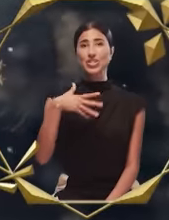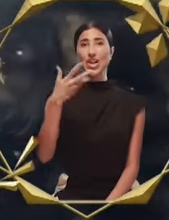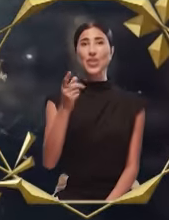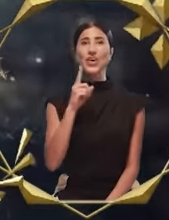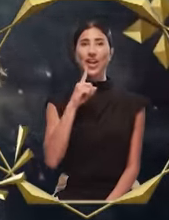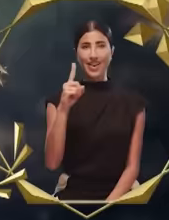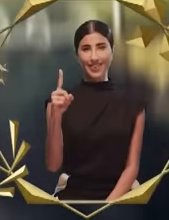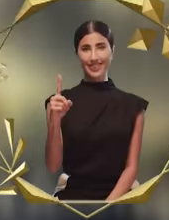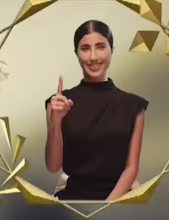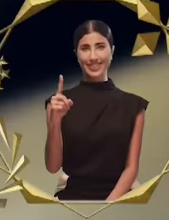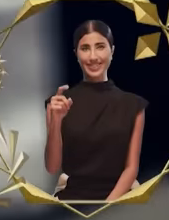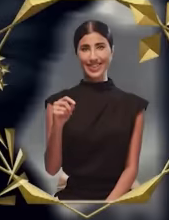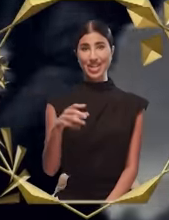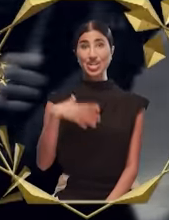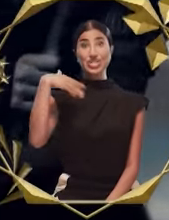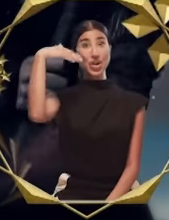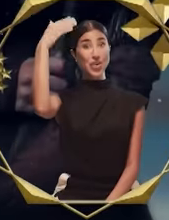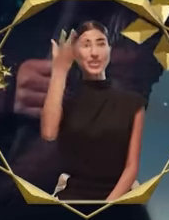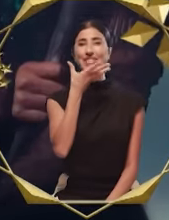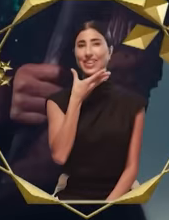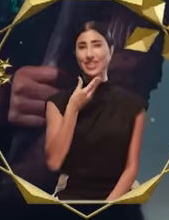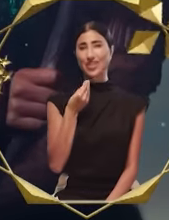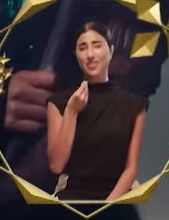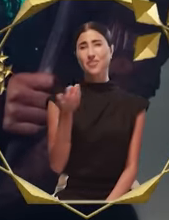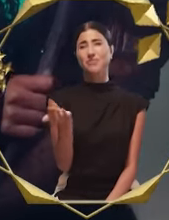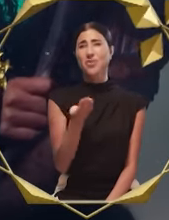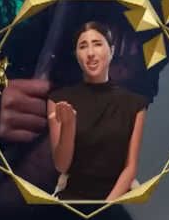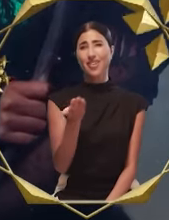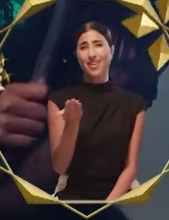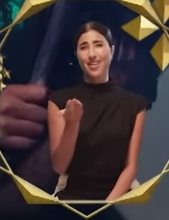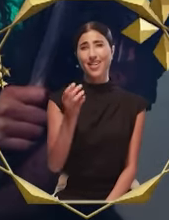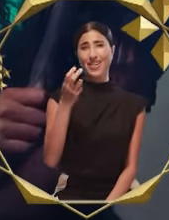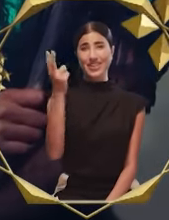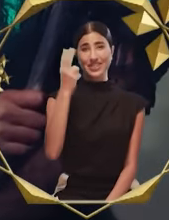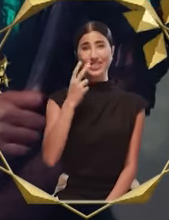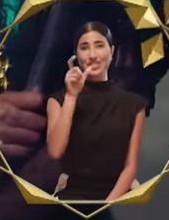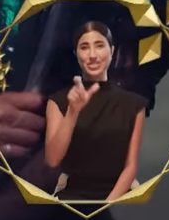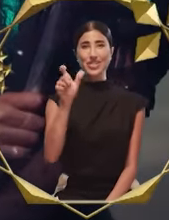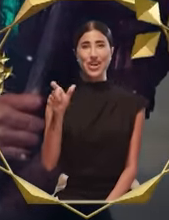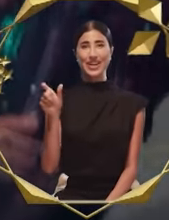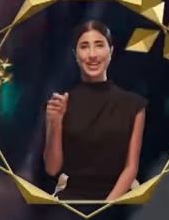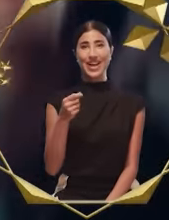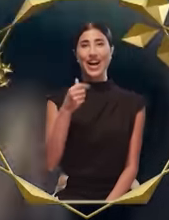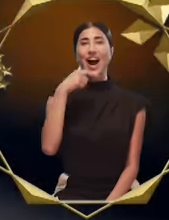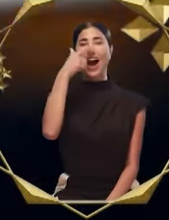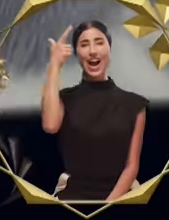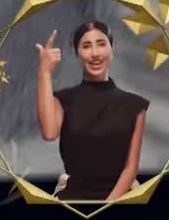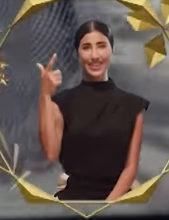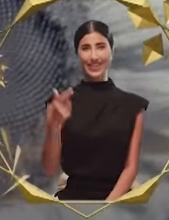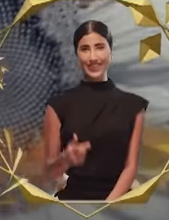إلا شيء نصير به أحلى، فقراء وتجعلنا عين محب